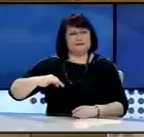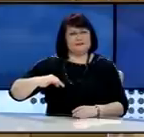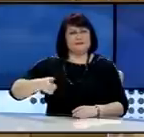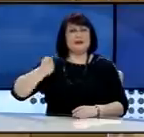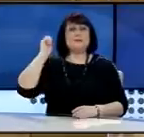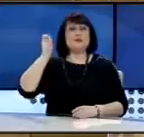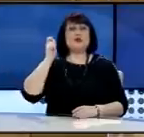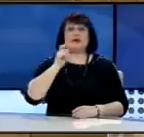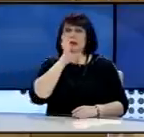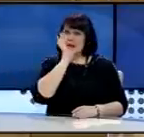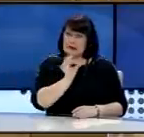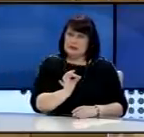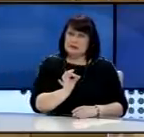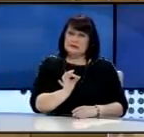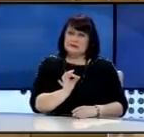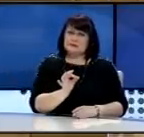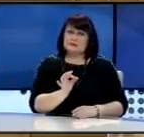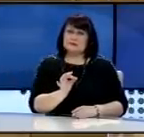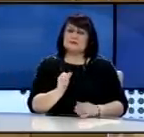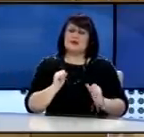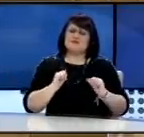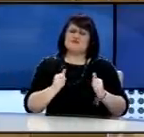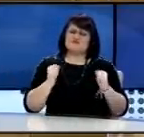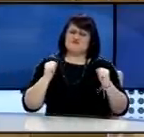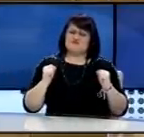πολιτική ειλικρίνεια και αποφασιστικότητα.